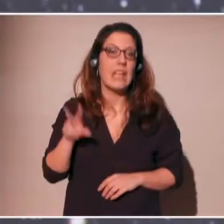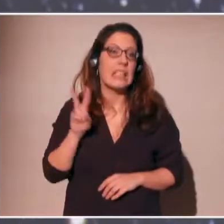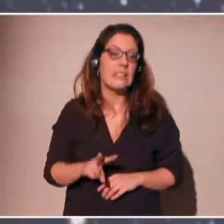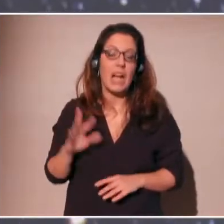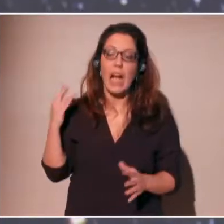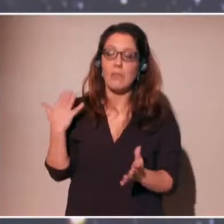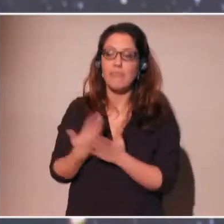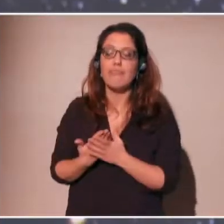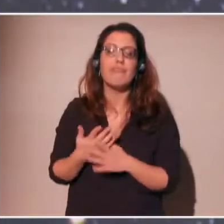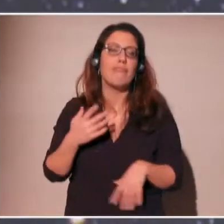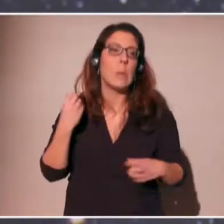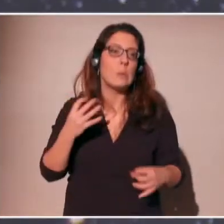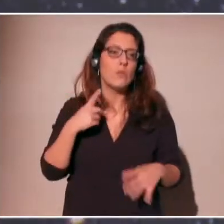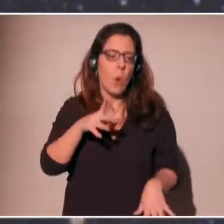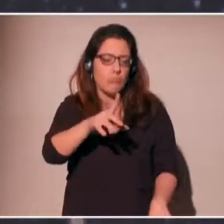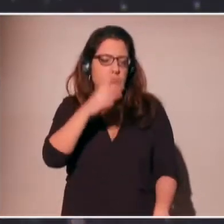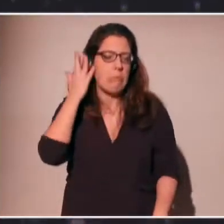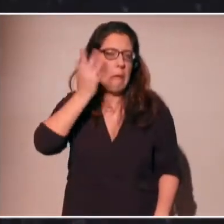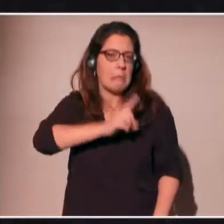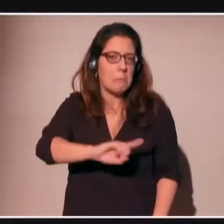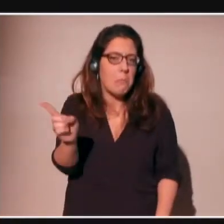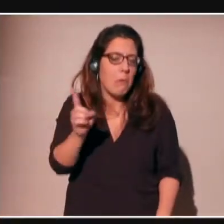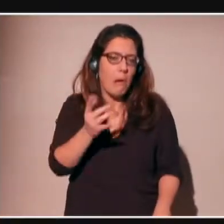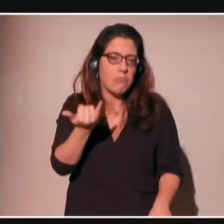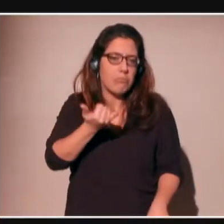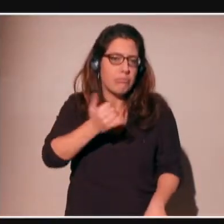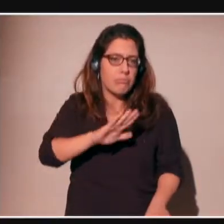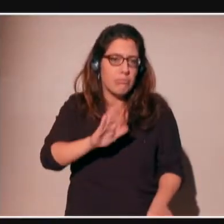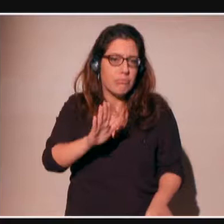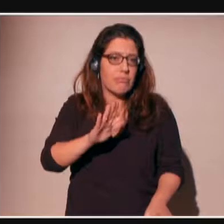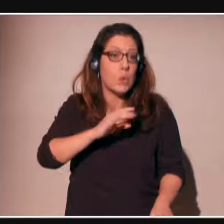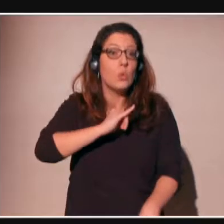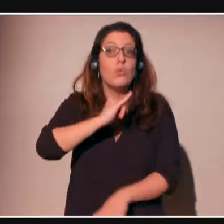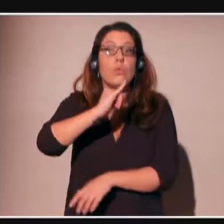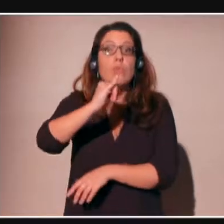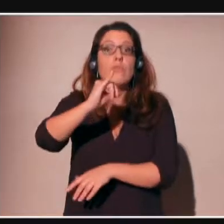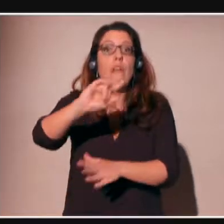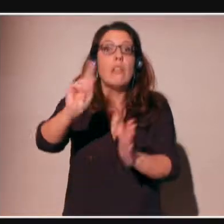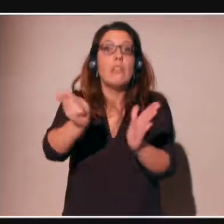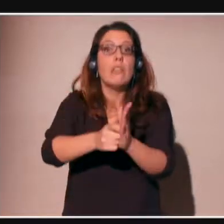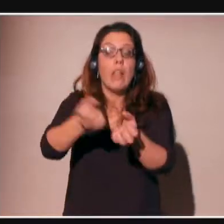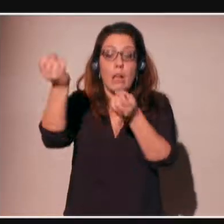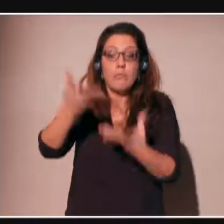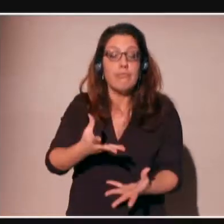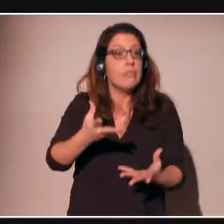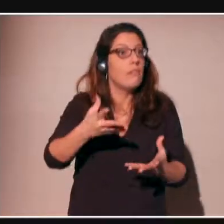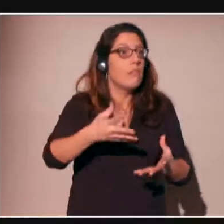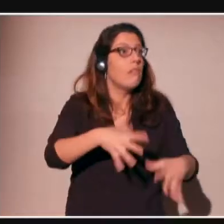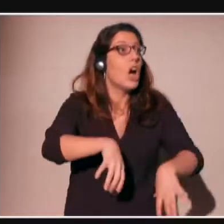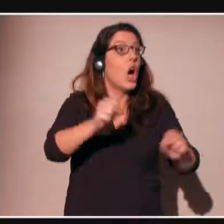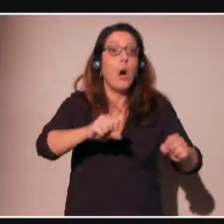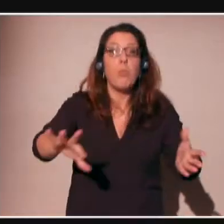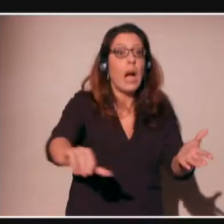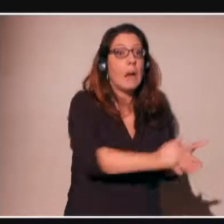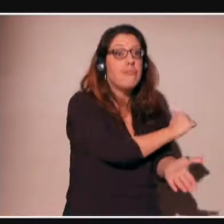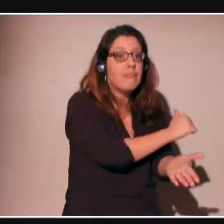pas nécessaire de s'inquiéter parce que un jour viendra où tous les emplois seront pris par des machines.